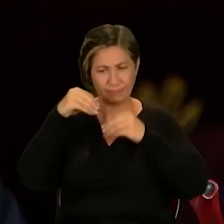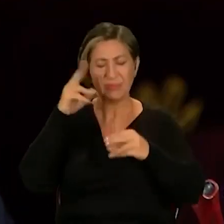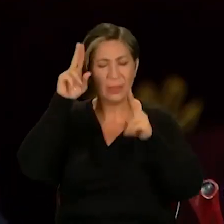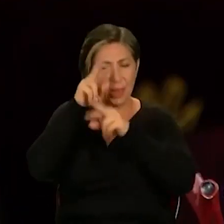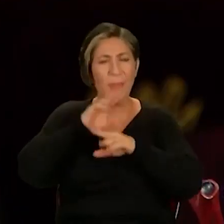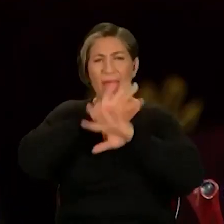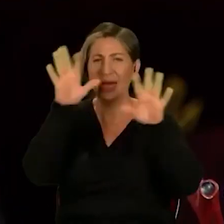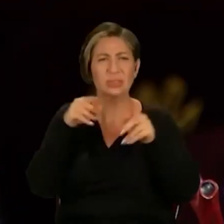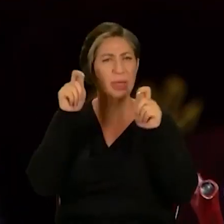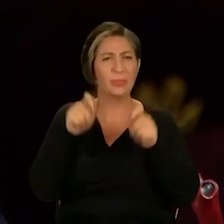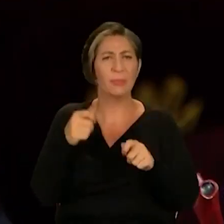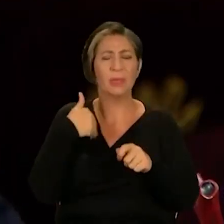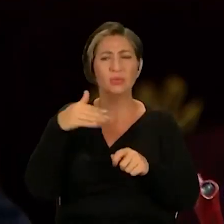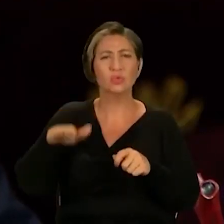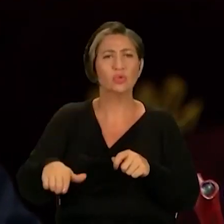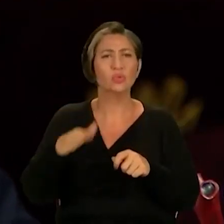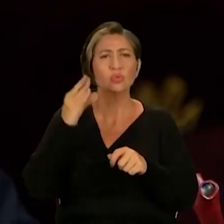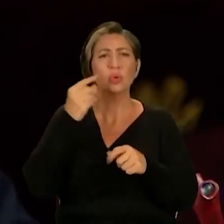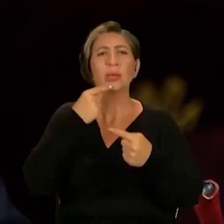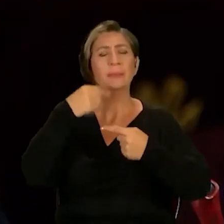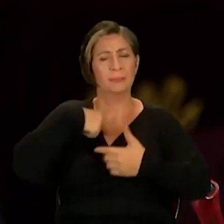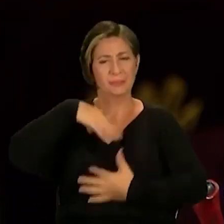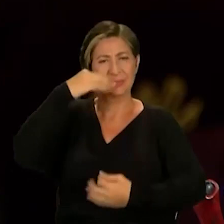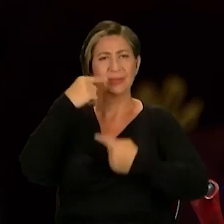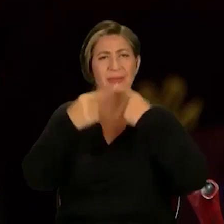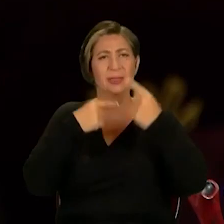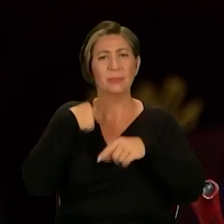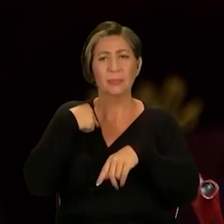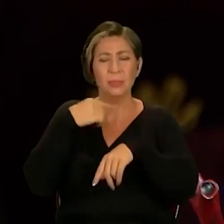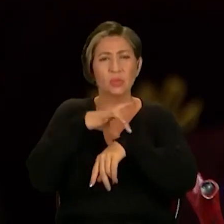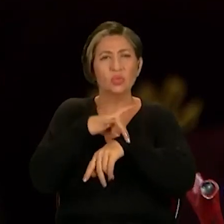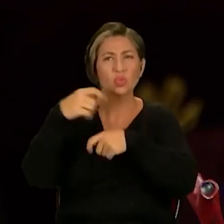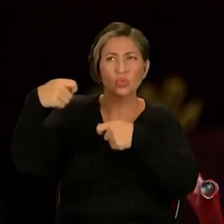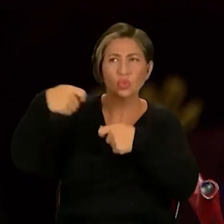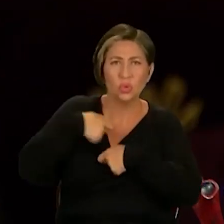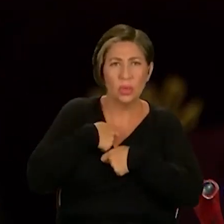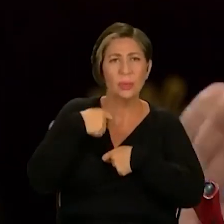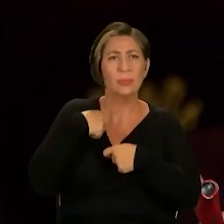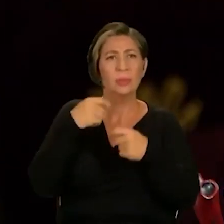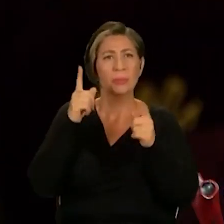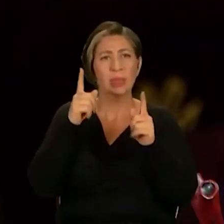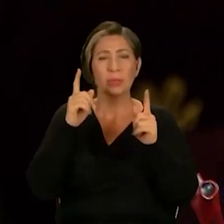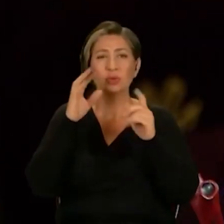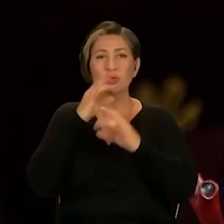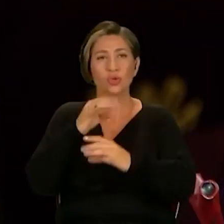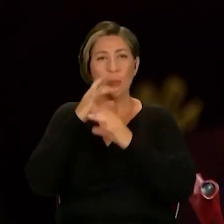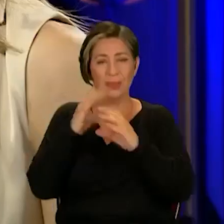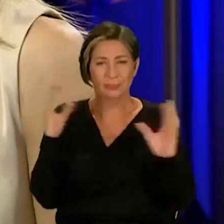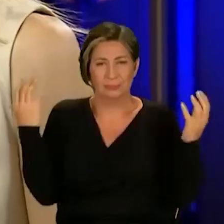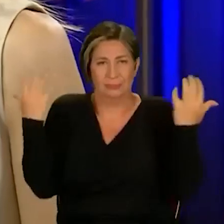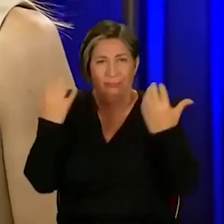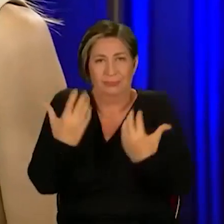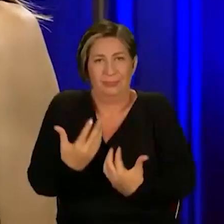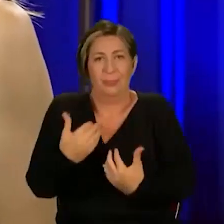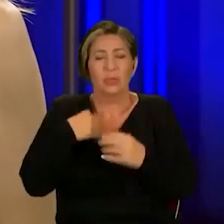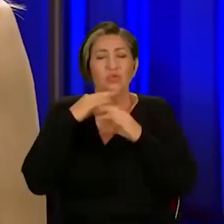ulaştım. Mesela ben çocukken çoban olmak istiyordum. Beni zorla doktor yaptılar. Şu anda benim odamda bir çoban kepeneği var. Ve dedim ki